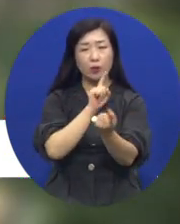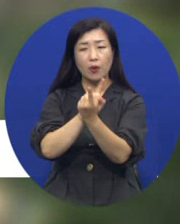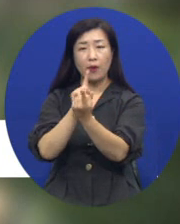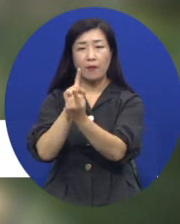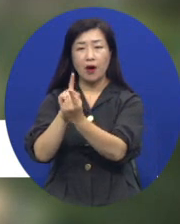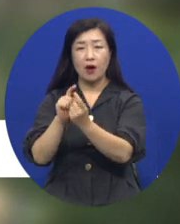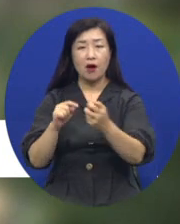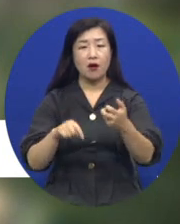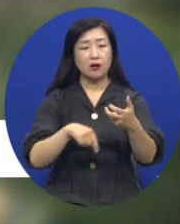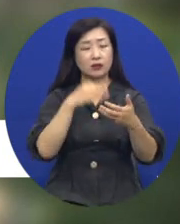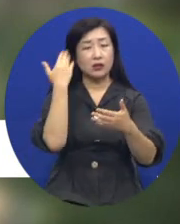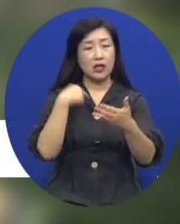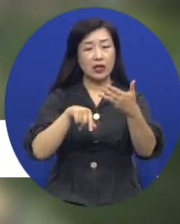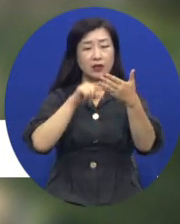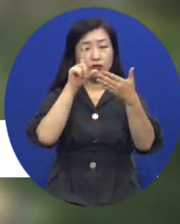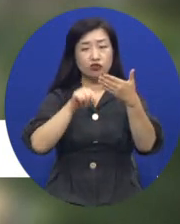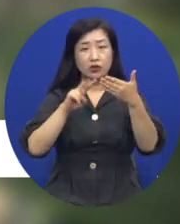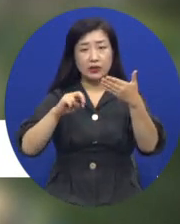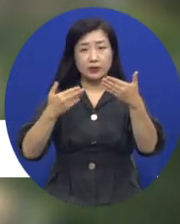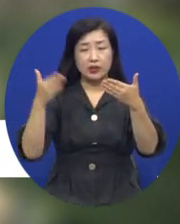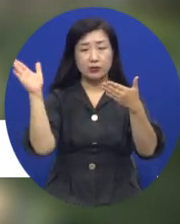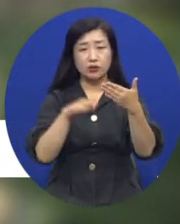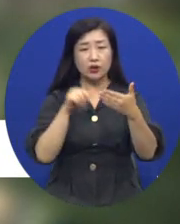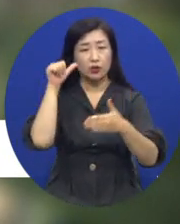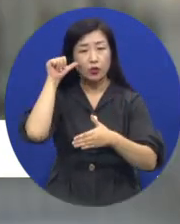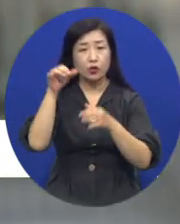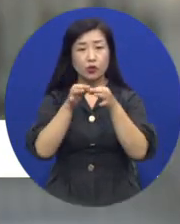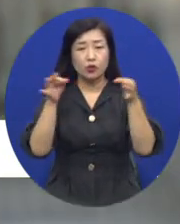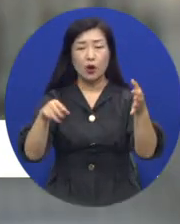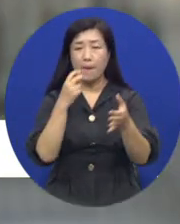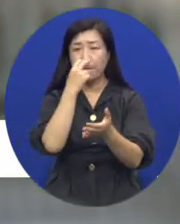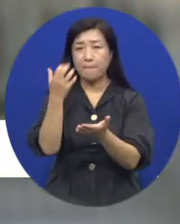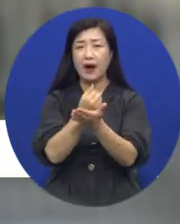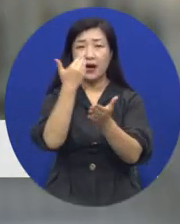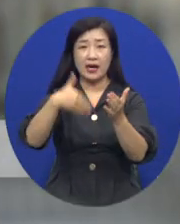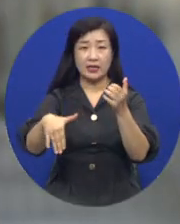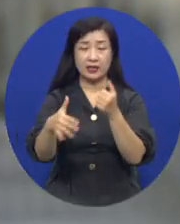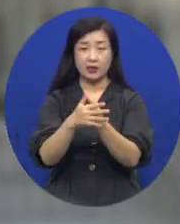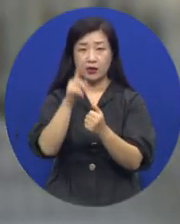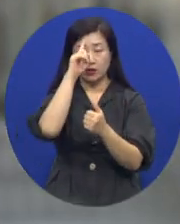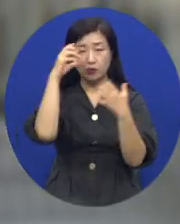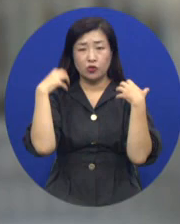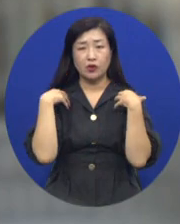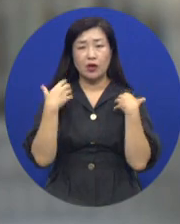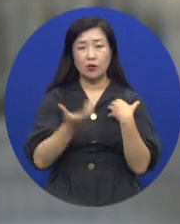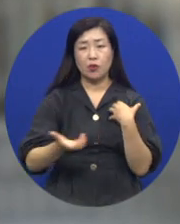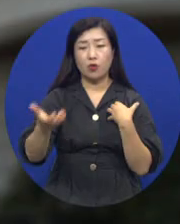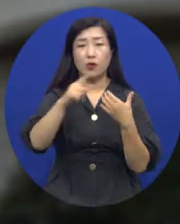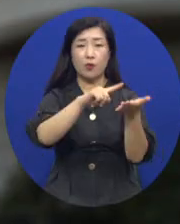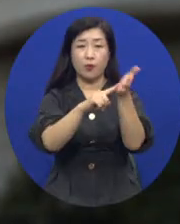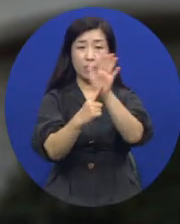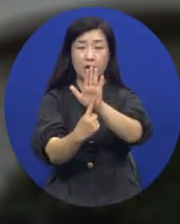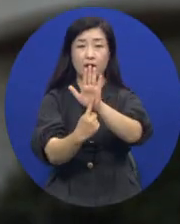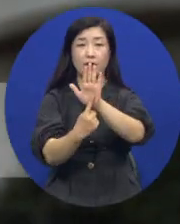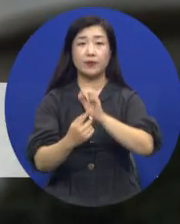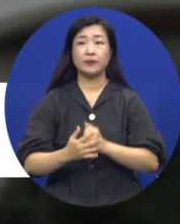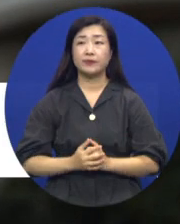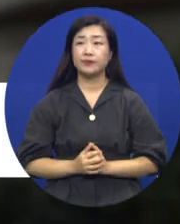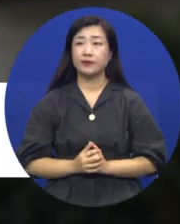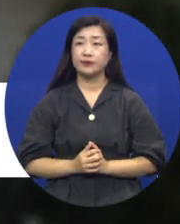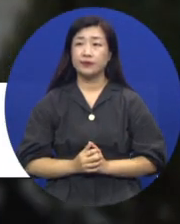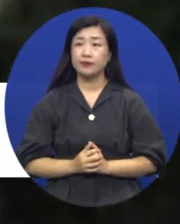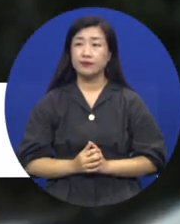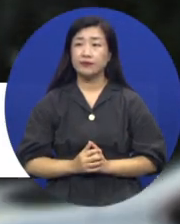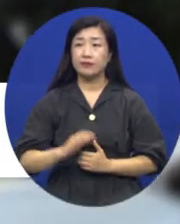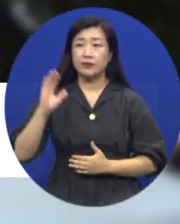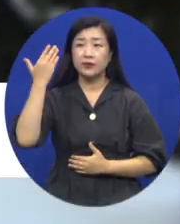지난달 27일부터 닷새 동안 출입자가 모두 파악되지 않아 방역당국이 동선을 공개했습니다. 장사가 그렇게 잘 된 것